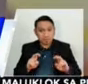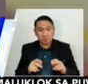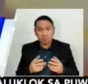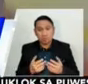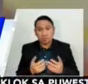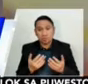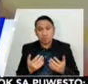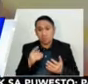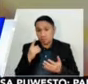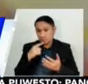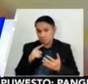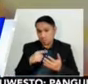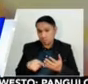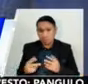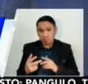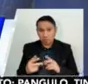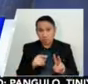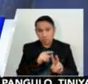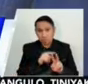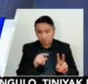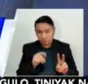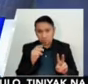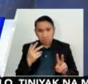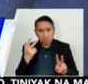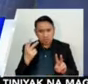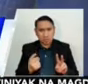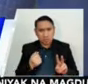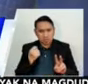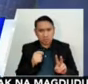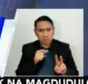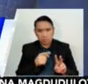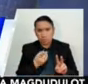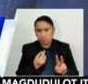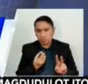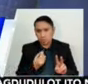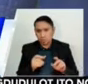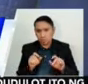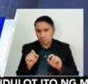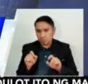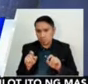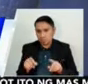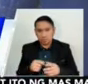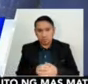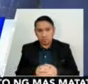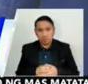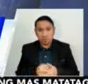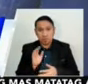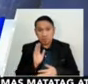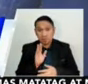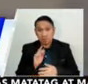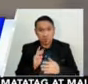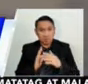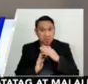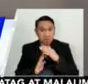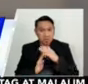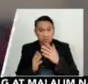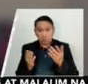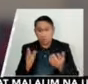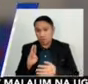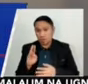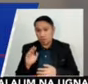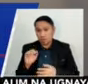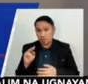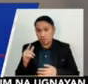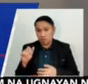ng sangkot ang 2 inarestong sospek sa illegal drug trade. Nasa Binangonan daw ang kanilang mga karaniwang parokyano ayon sa pulisya. Ma'am, karaniwan